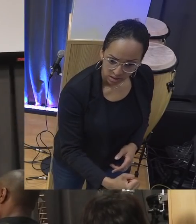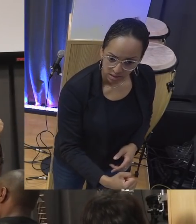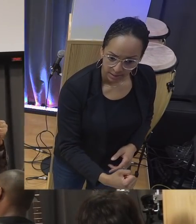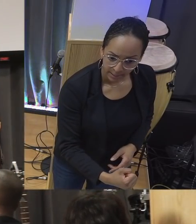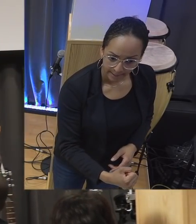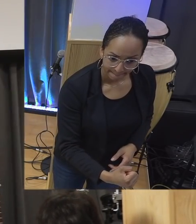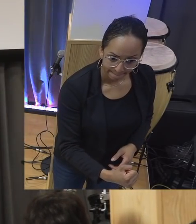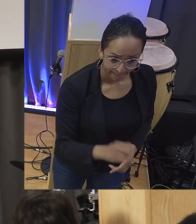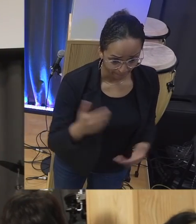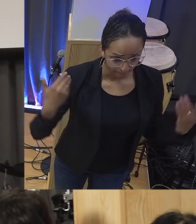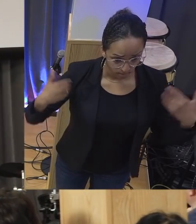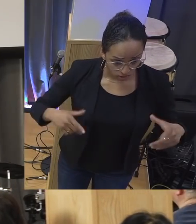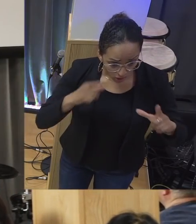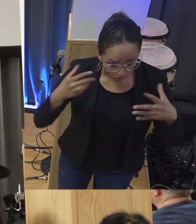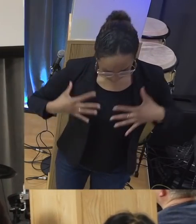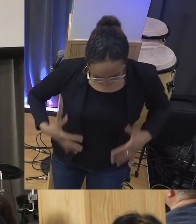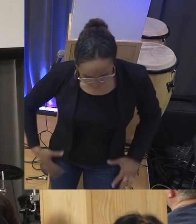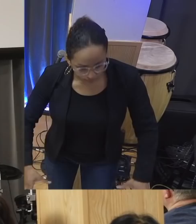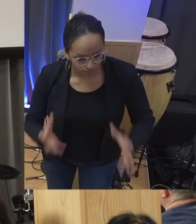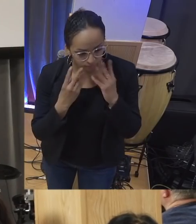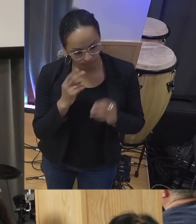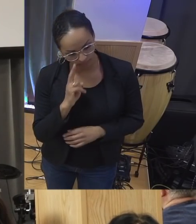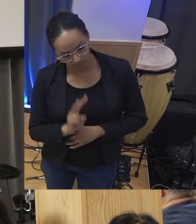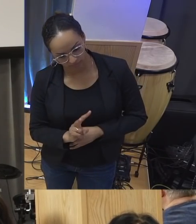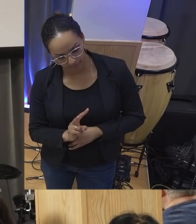qui assistait à cela,